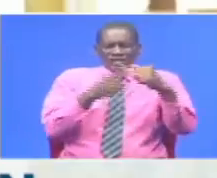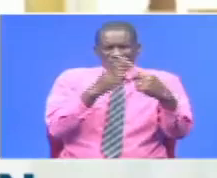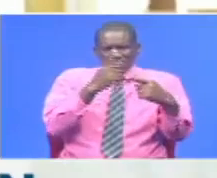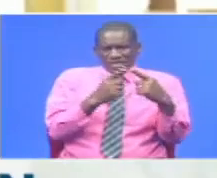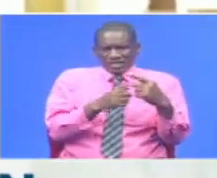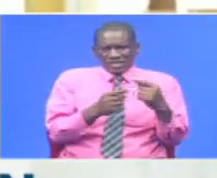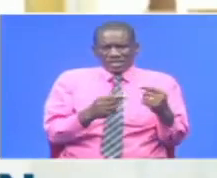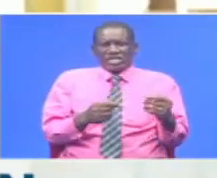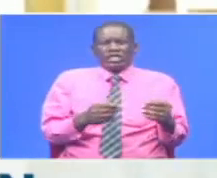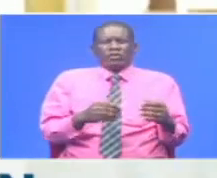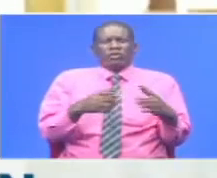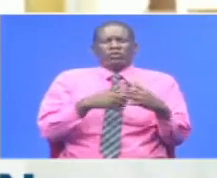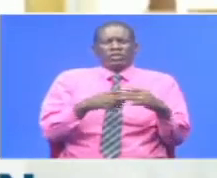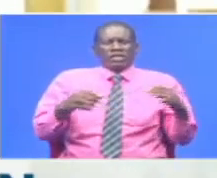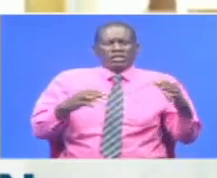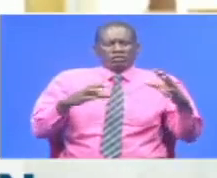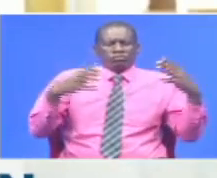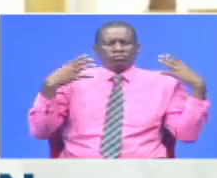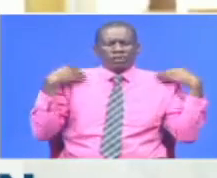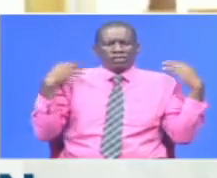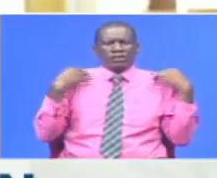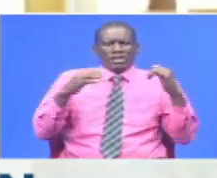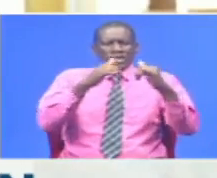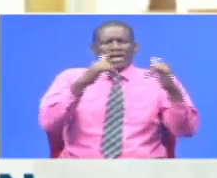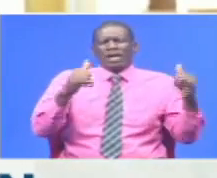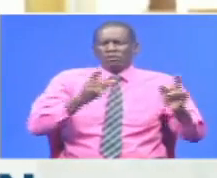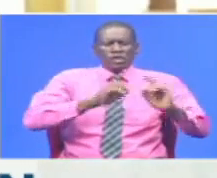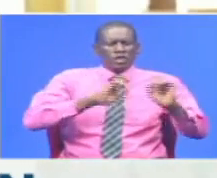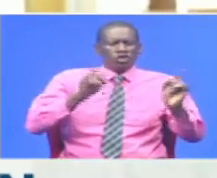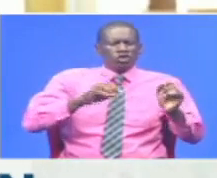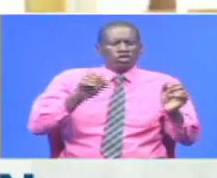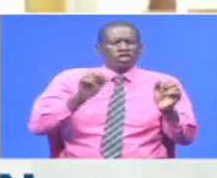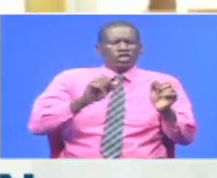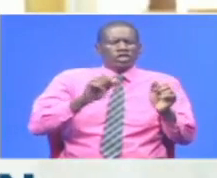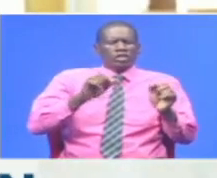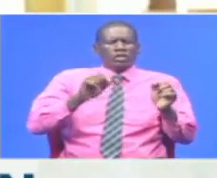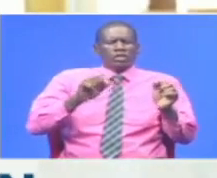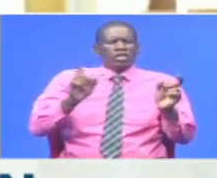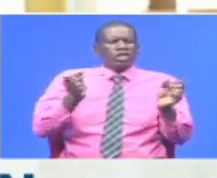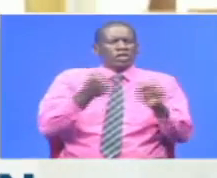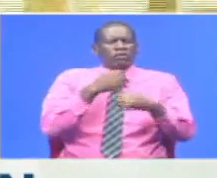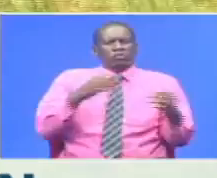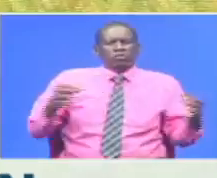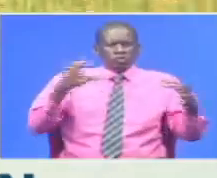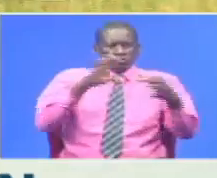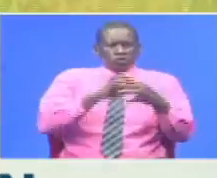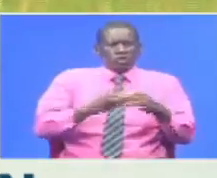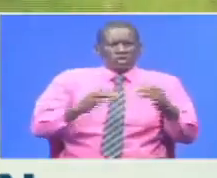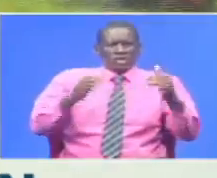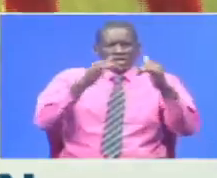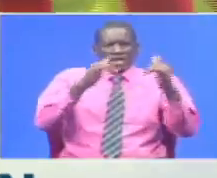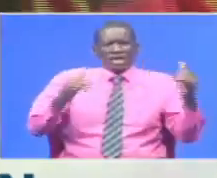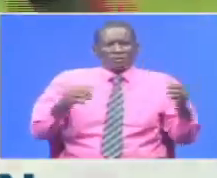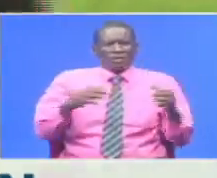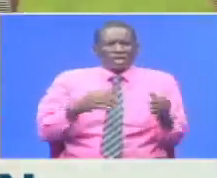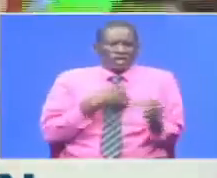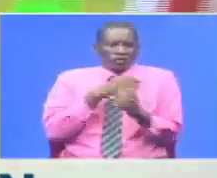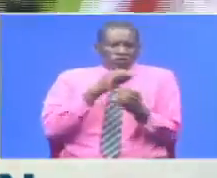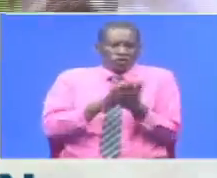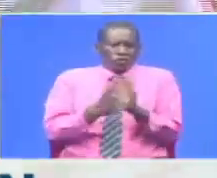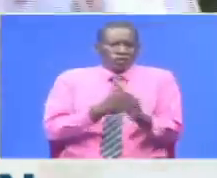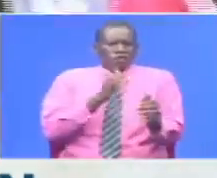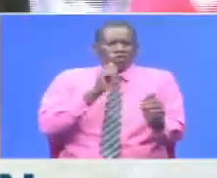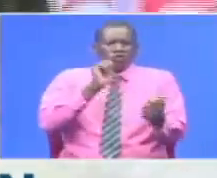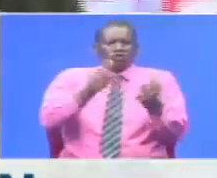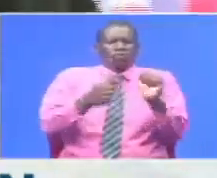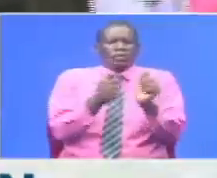waingie camp. Sasa itakuwa ile ni bure, hawezi kwenda camp. Kwa vile watacheza na nani? Hamna mtu wa kucheza naye. Ambaye